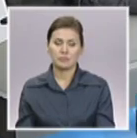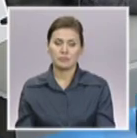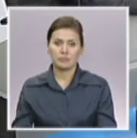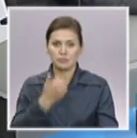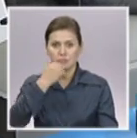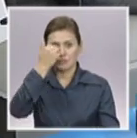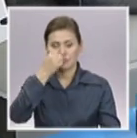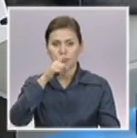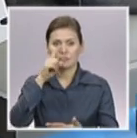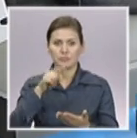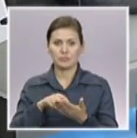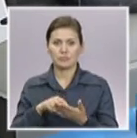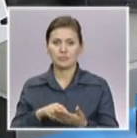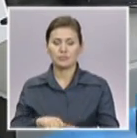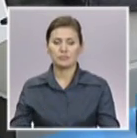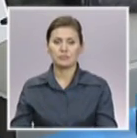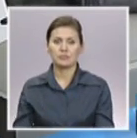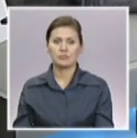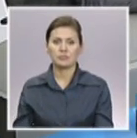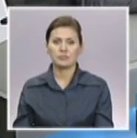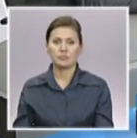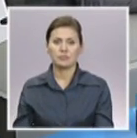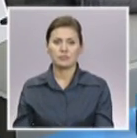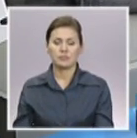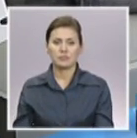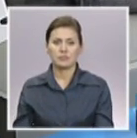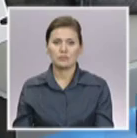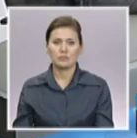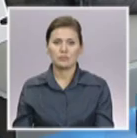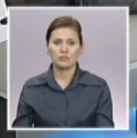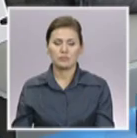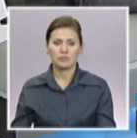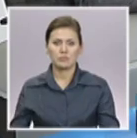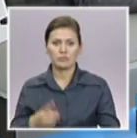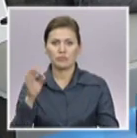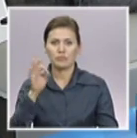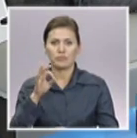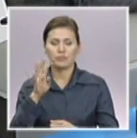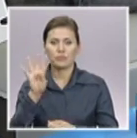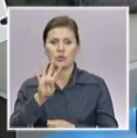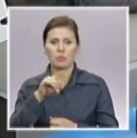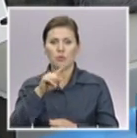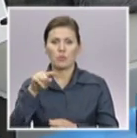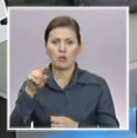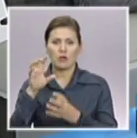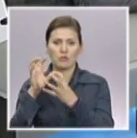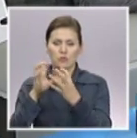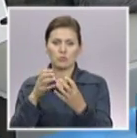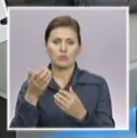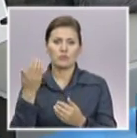Ерлан, с какого желаете начать? По касательно 4-го маршрута. Это в свое время у